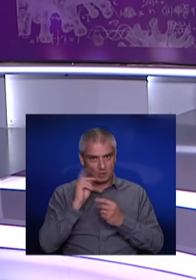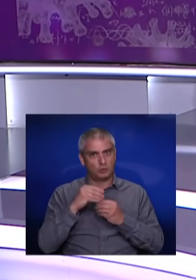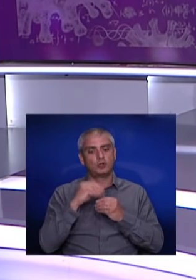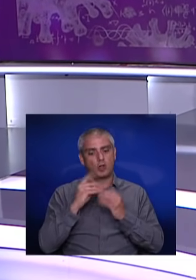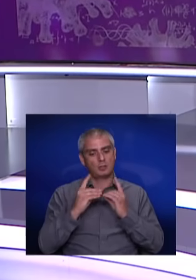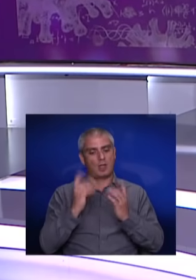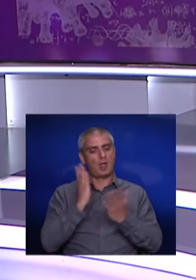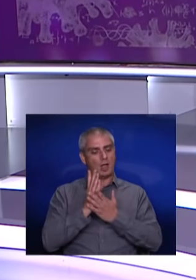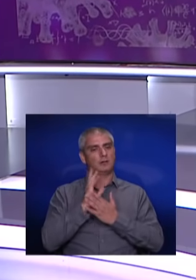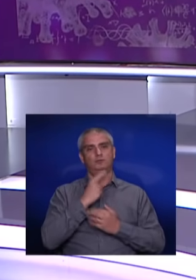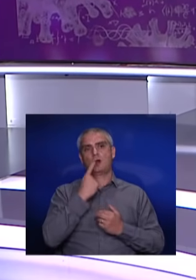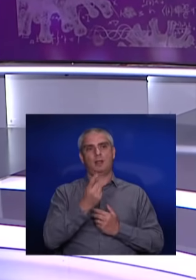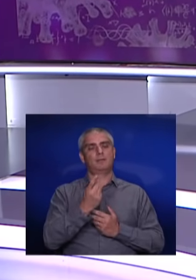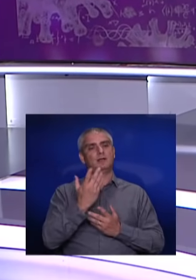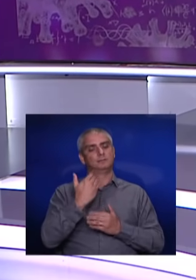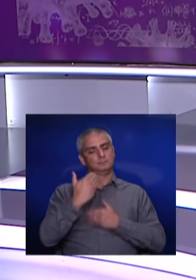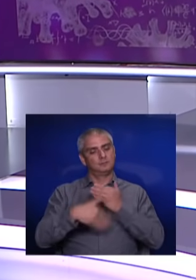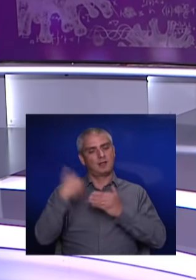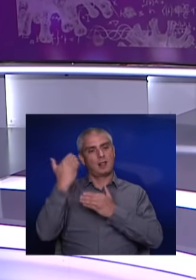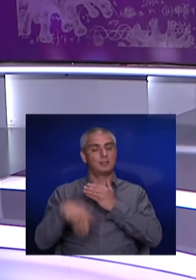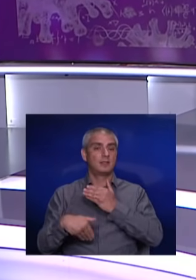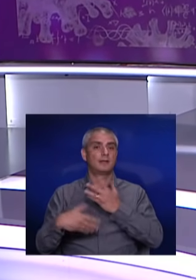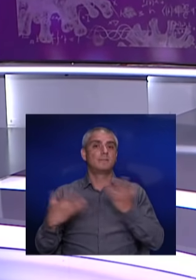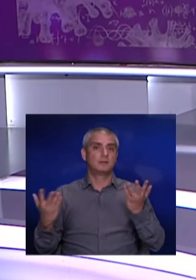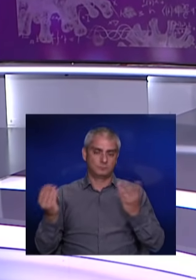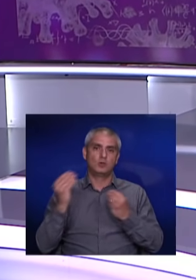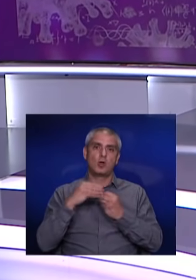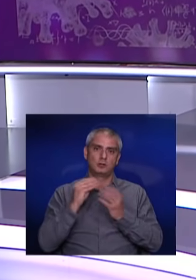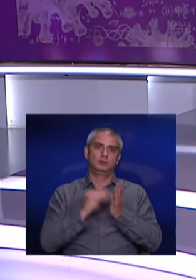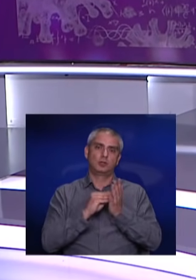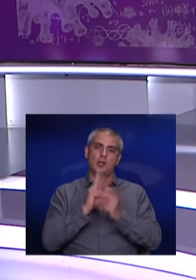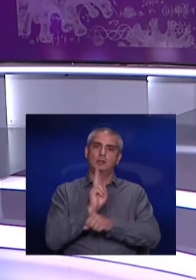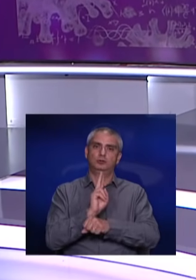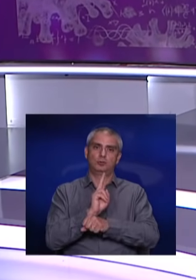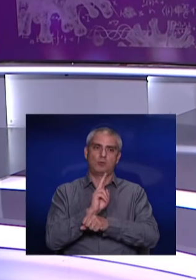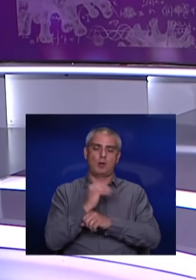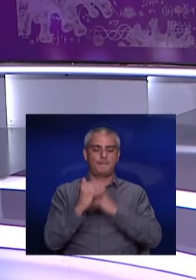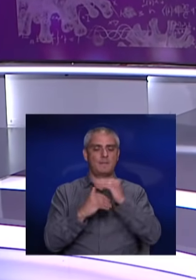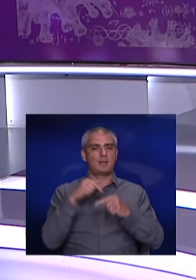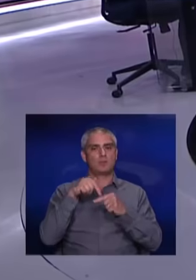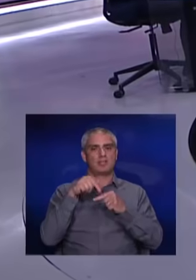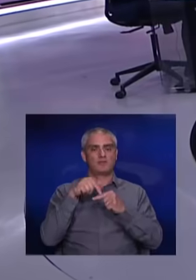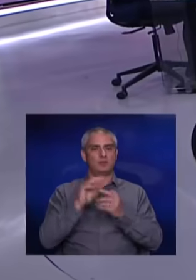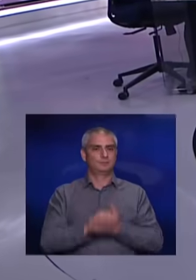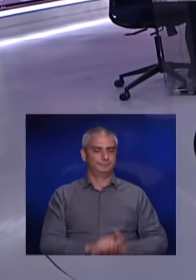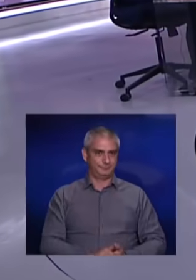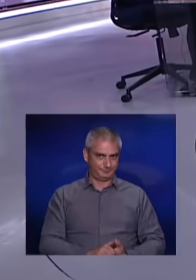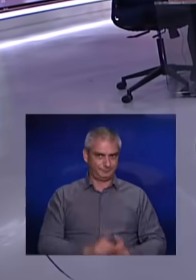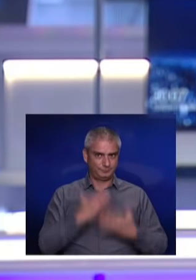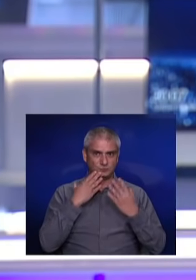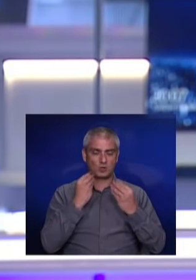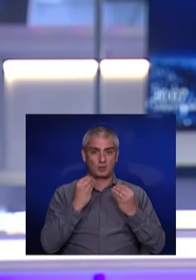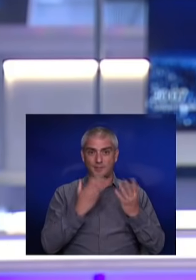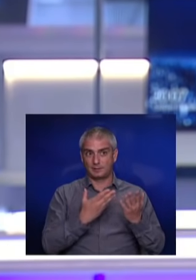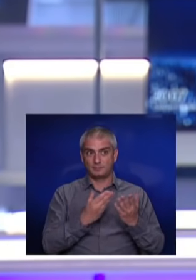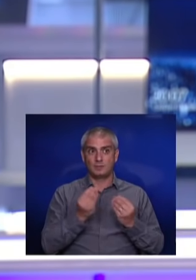עד שאפשר יהיה לומר שהגל הזה מאחורינו, ויש בהחלט צורך לשמר את המגמות החיוביות, מיכל. תודה רבה, נוב.